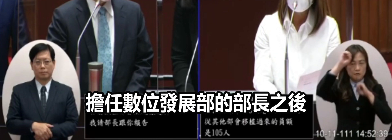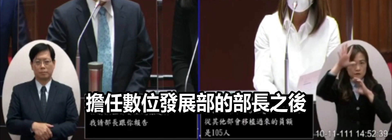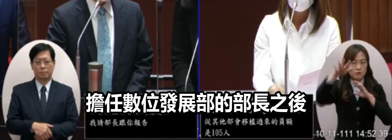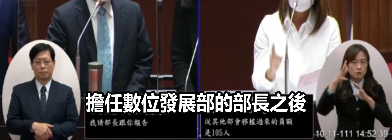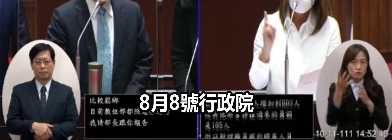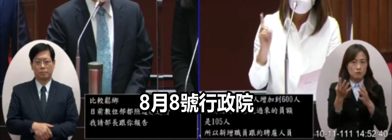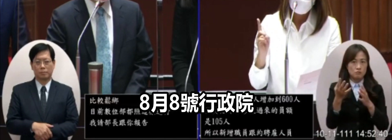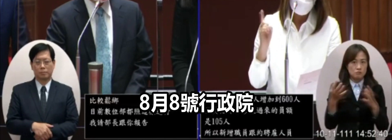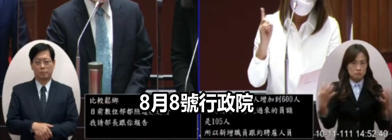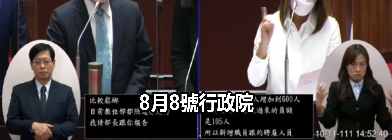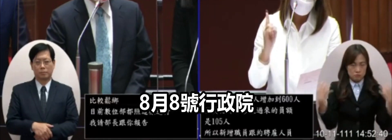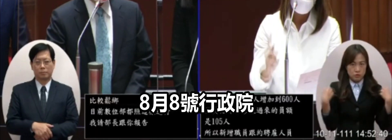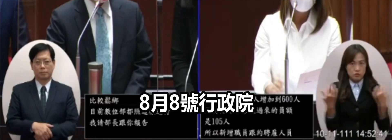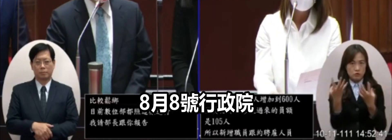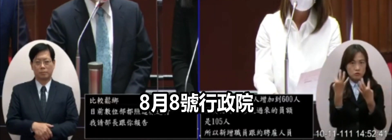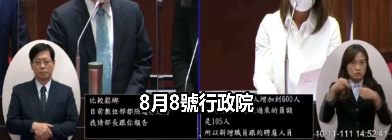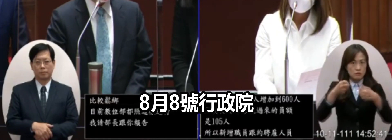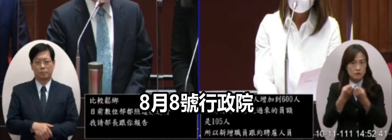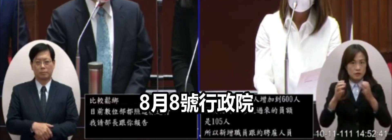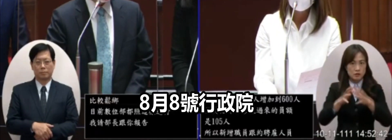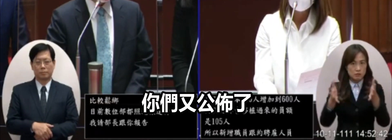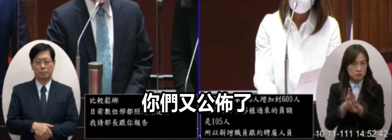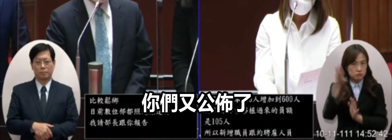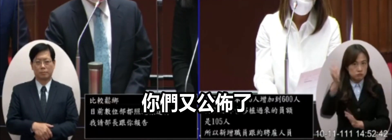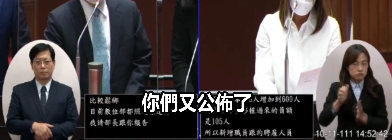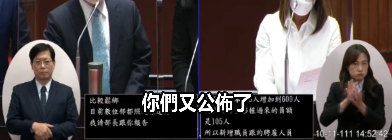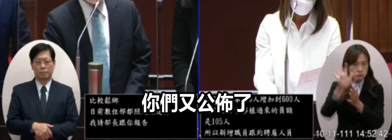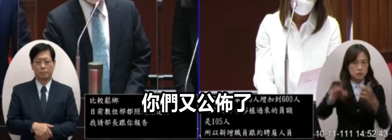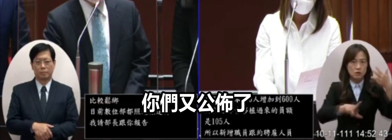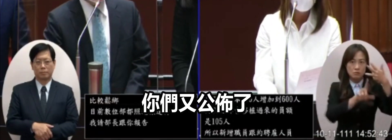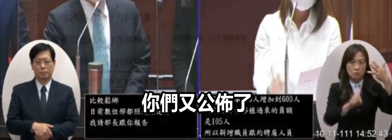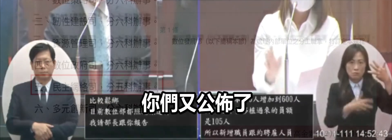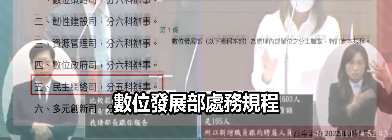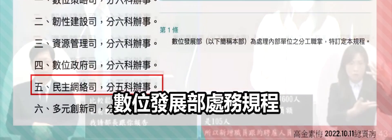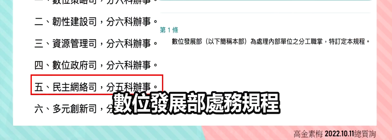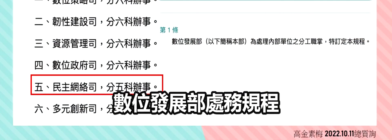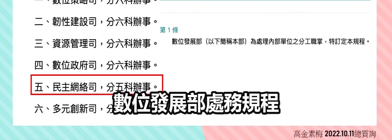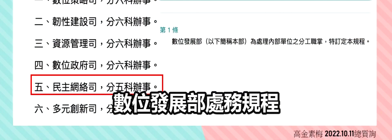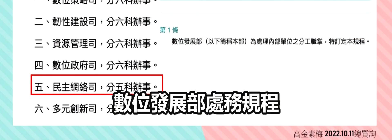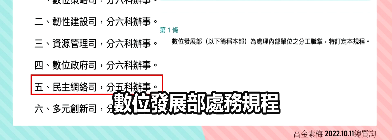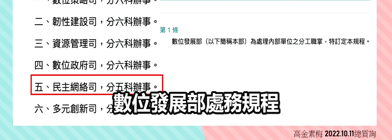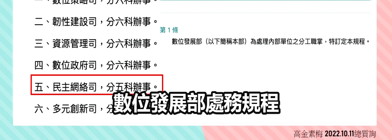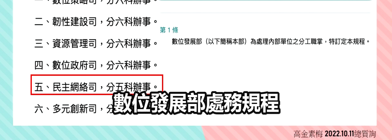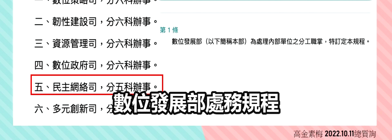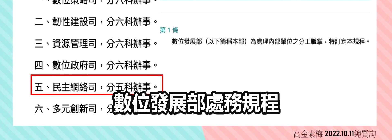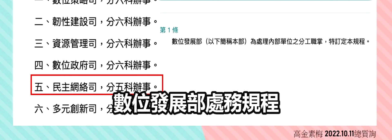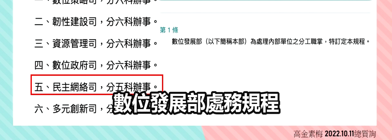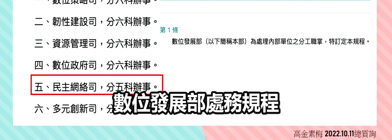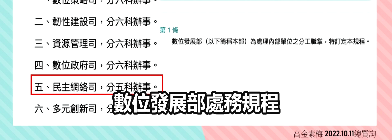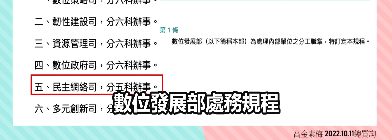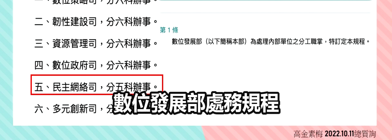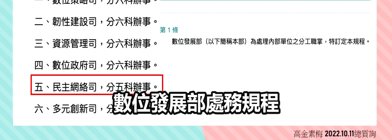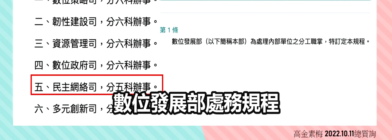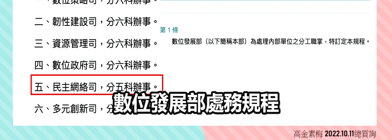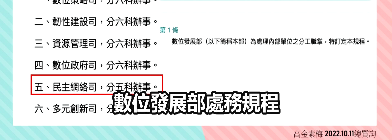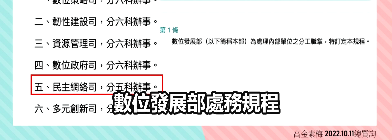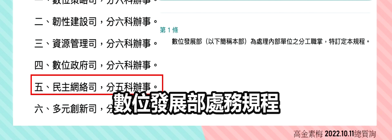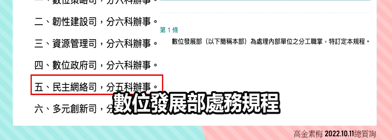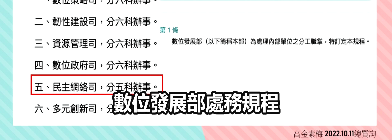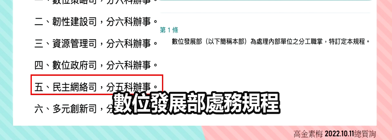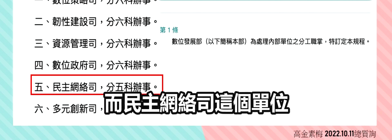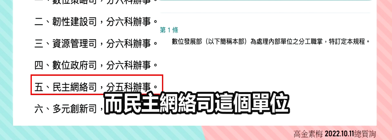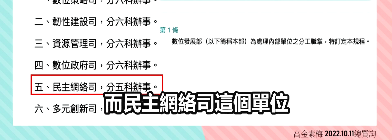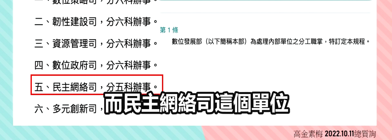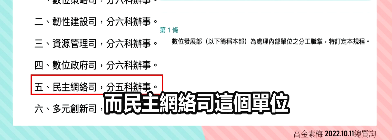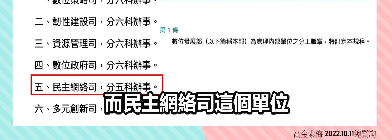长之后，8月8号，行政院你们又公布了数位发展部处务规